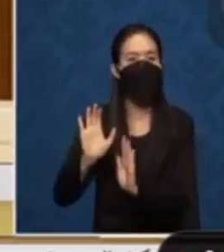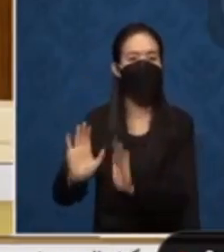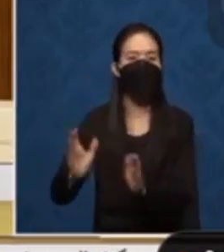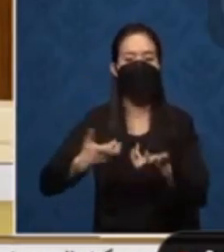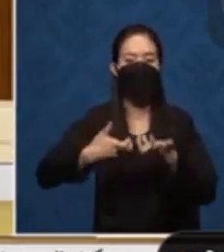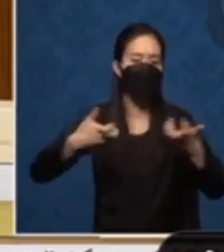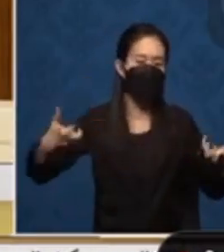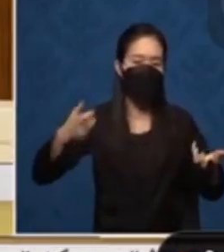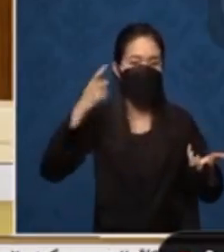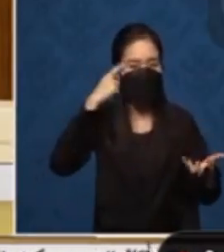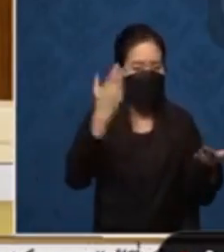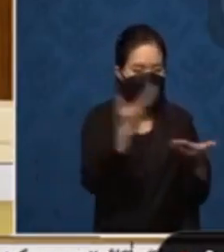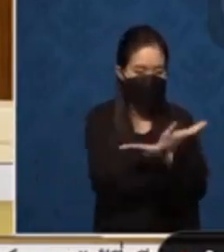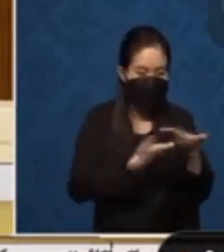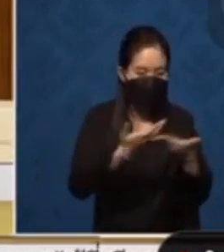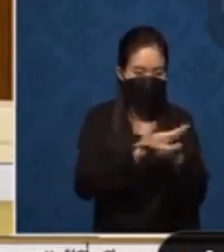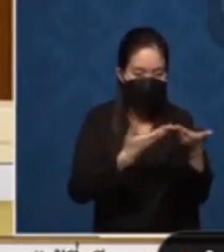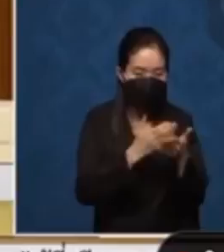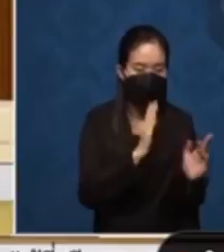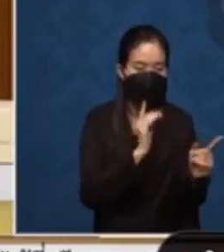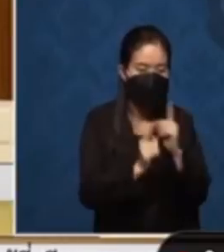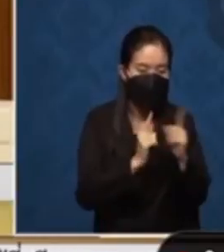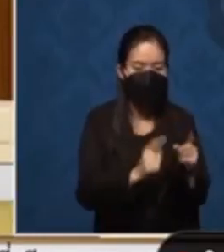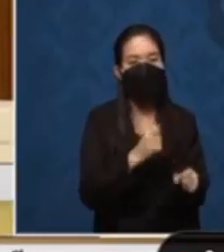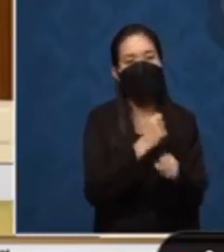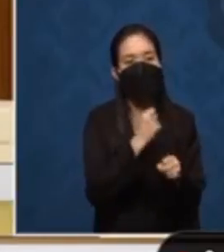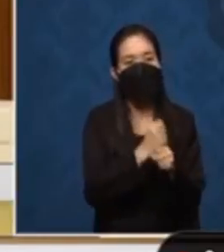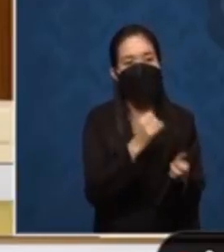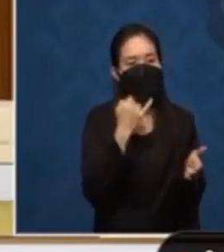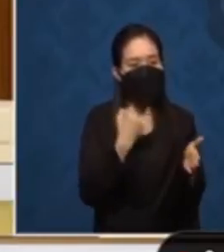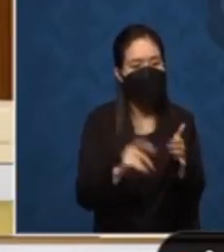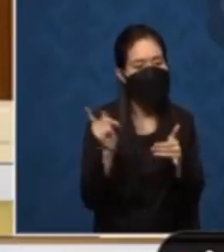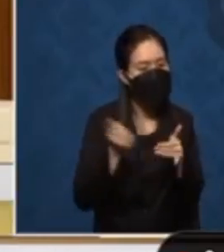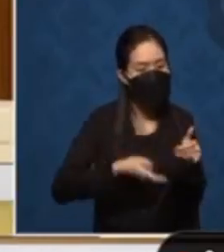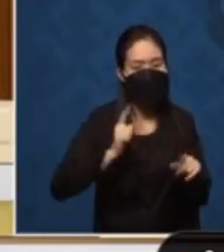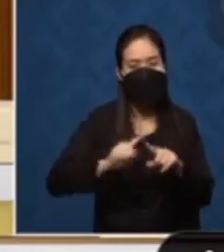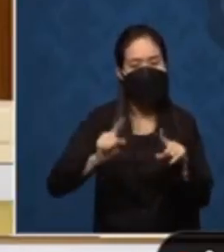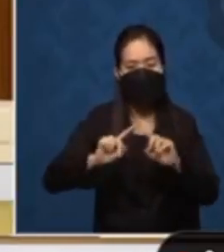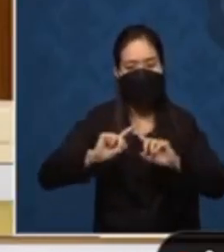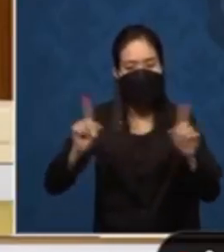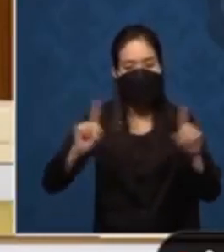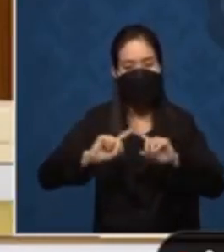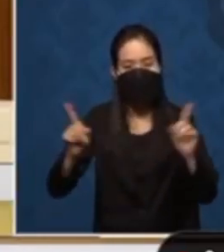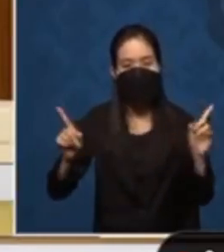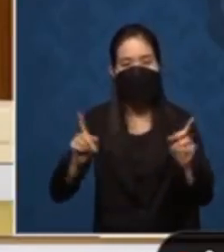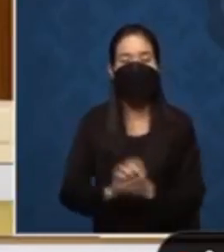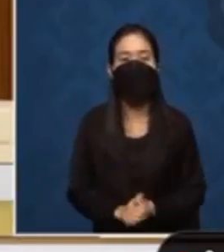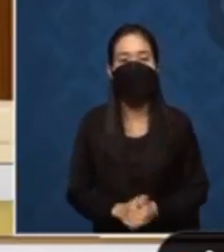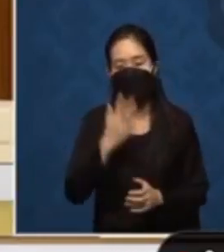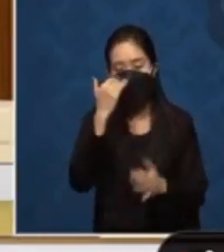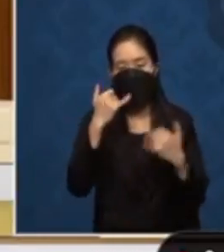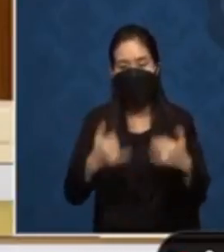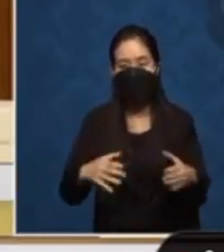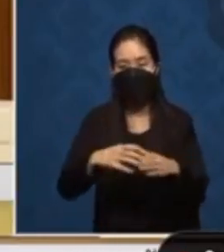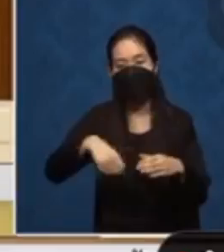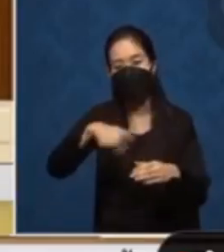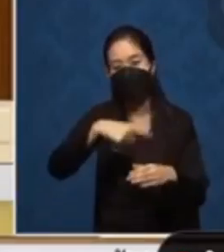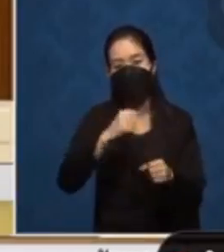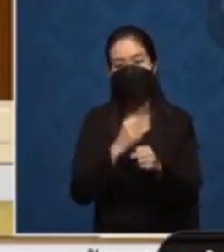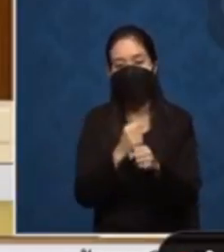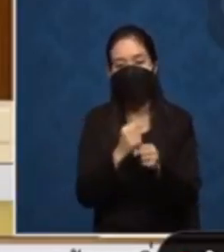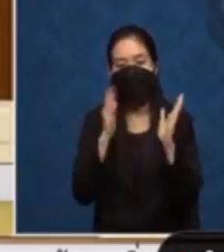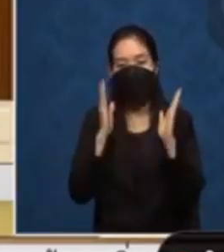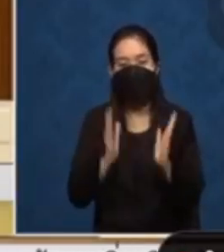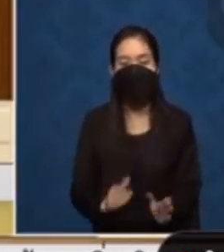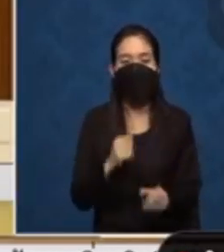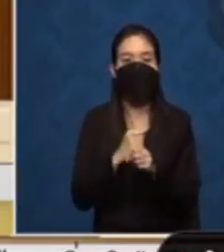ินาคาดีในสารอาหารเป็กพี่นคาดแบบนัดไม่ต่อเนื่องดังนั้นเราจงมีกรณีที่บุคคล POLLEURNางส่นถูกดำเน